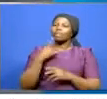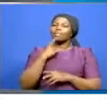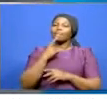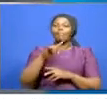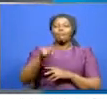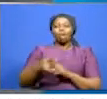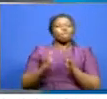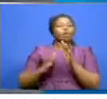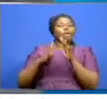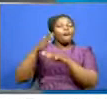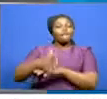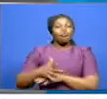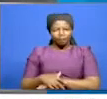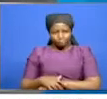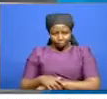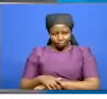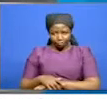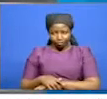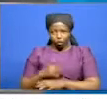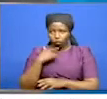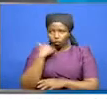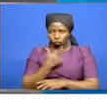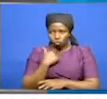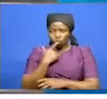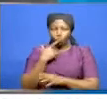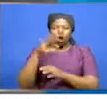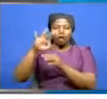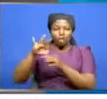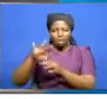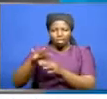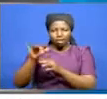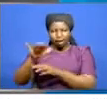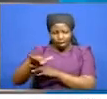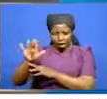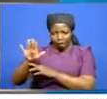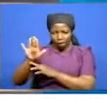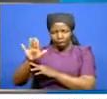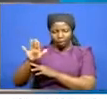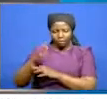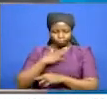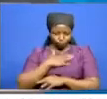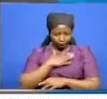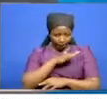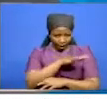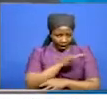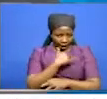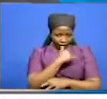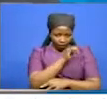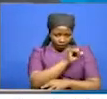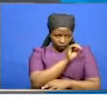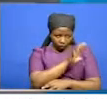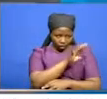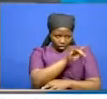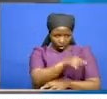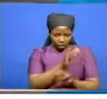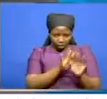plus 1,100 na wale wamechukua wanapiga kura katika eneo lake. Kwangu niko na watu